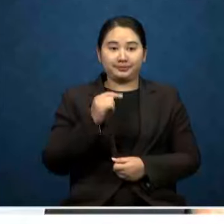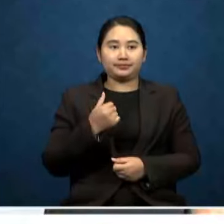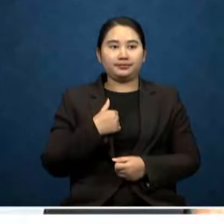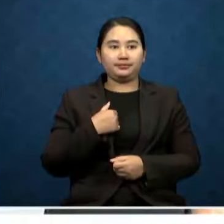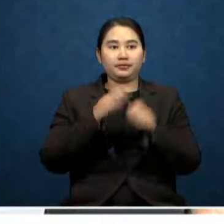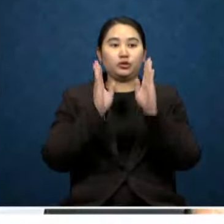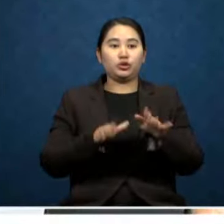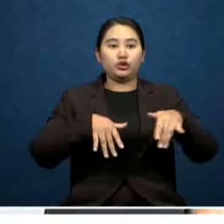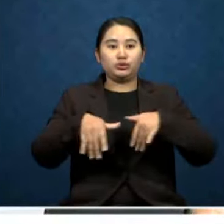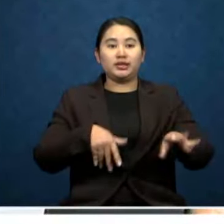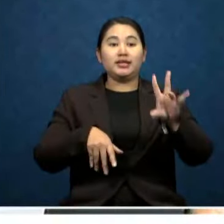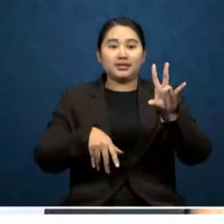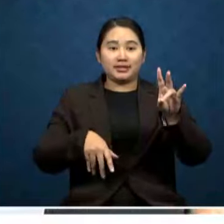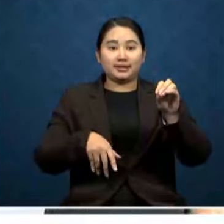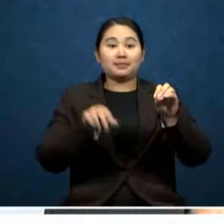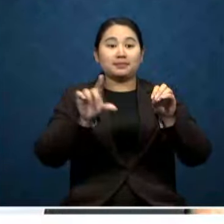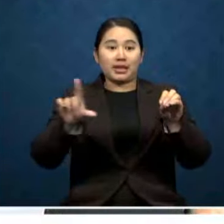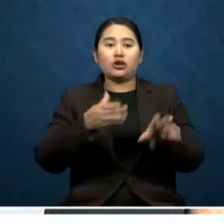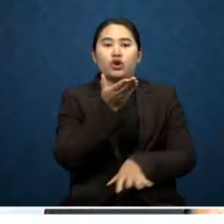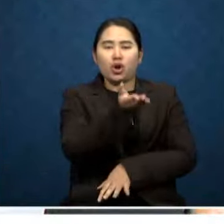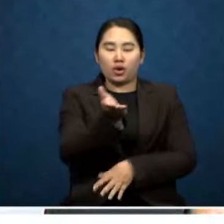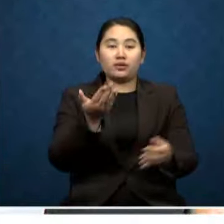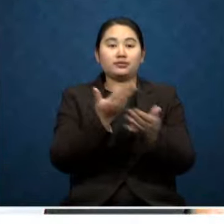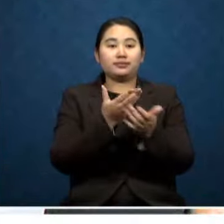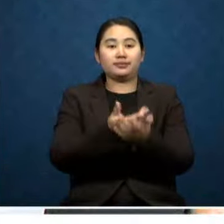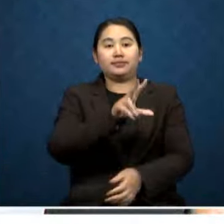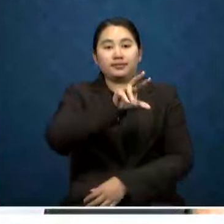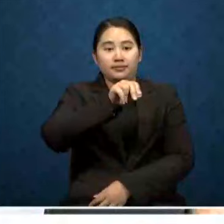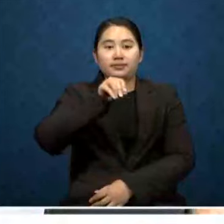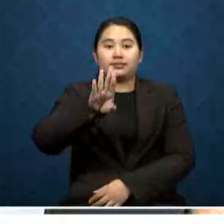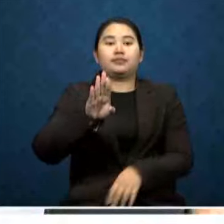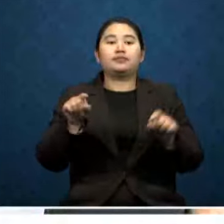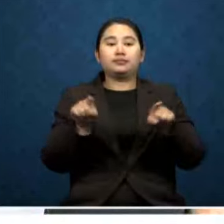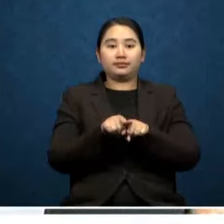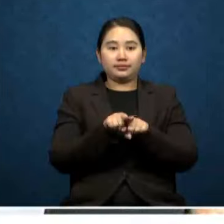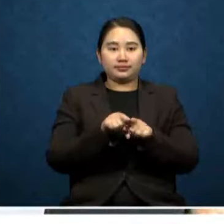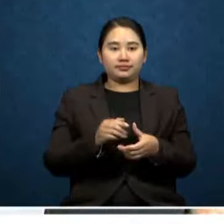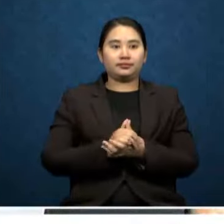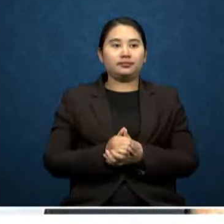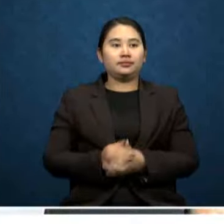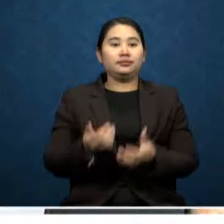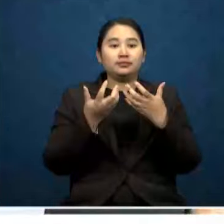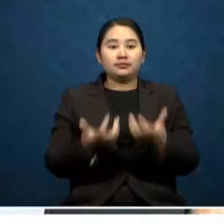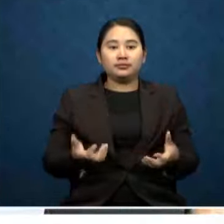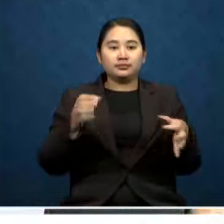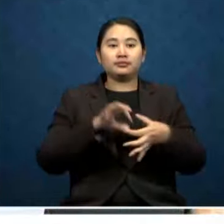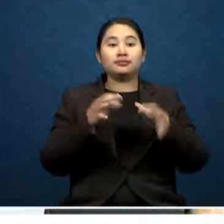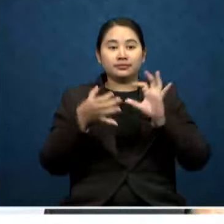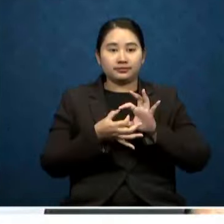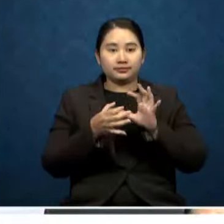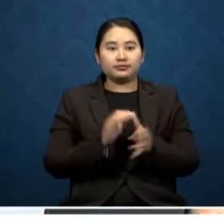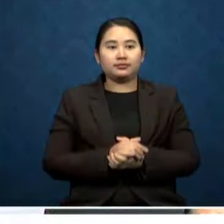ล้านคนเราขอ 30บาทครับเช่นเดียวกันครับอุปกรณ์กีฬา